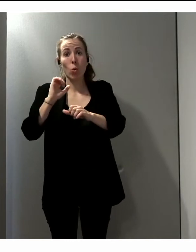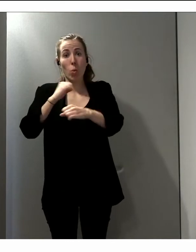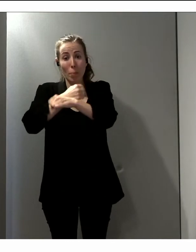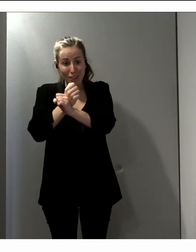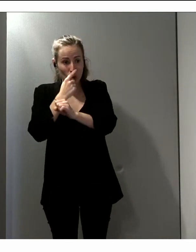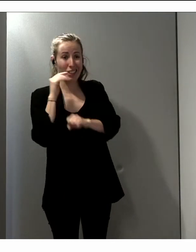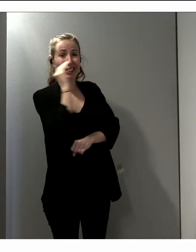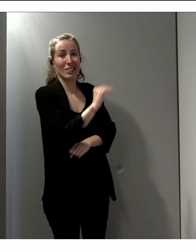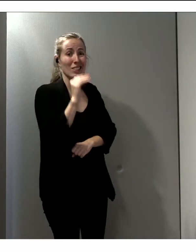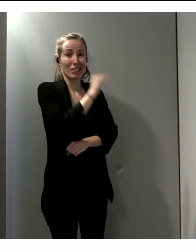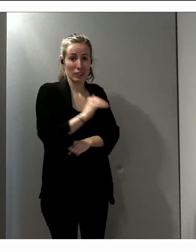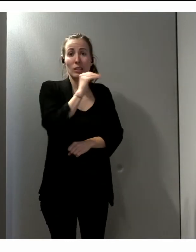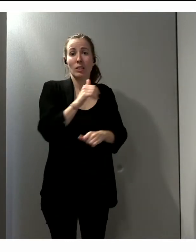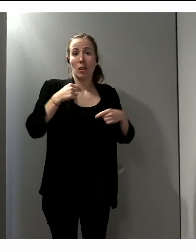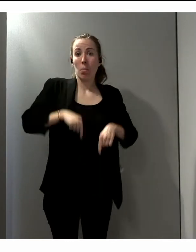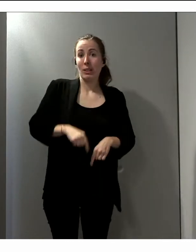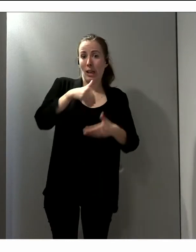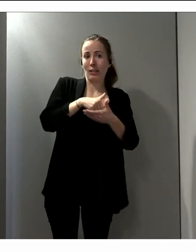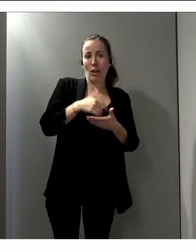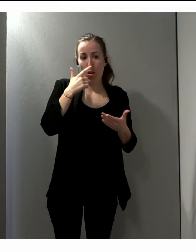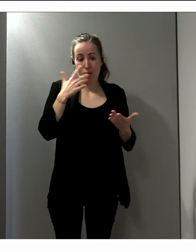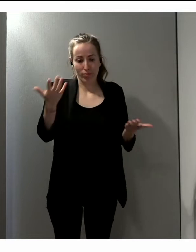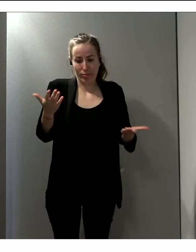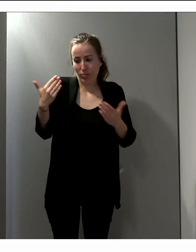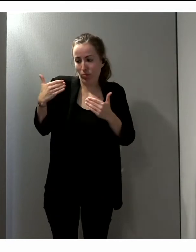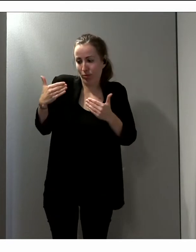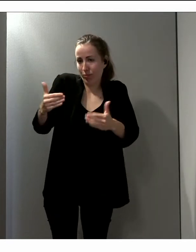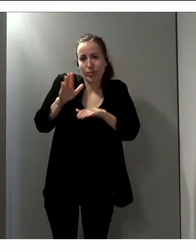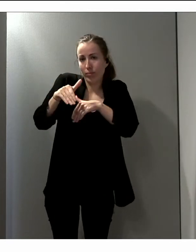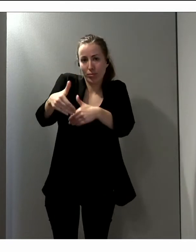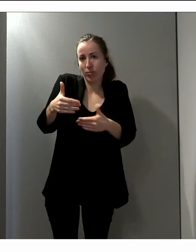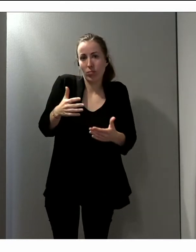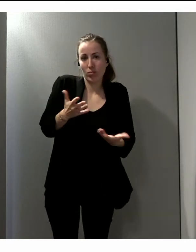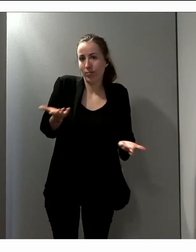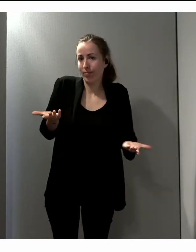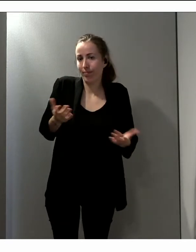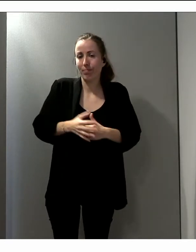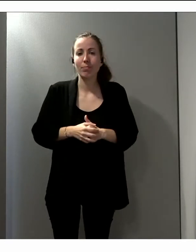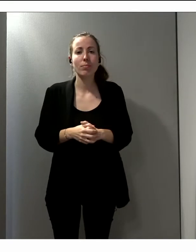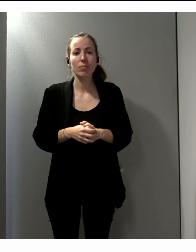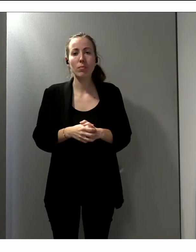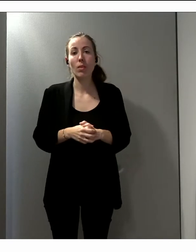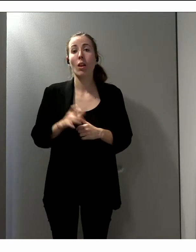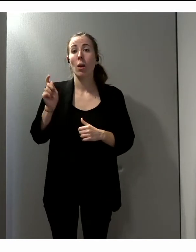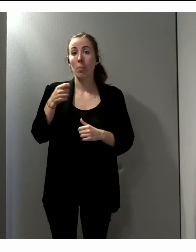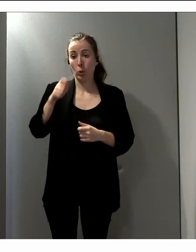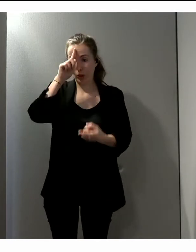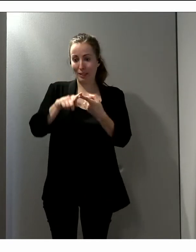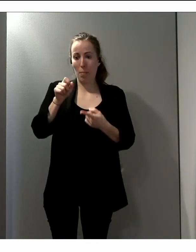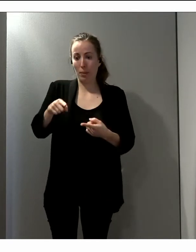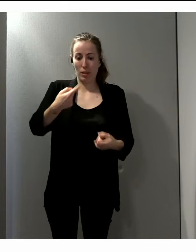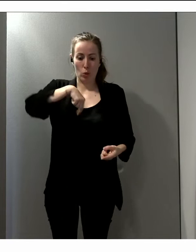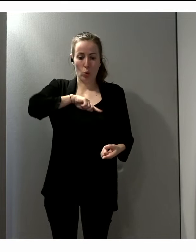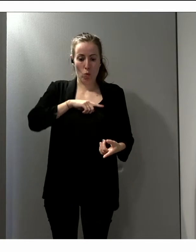régulièrement auprès de ce ministère, sans nécessairement que les résultats se fassent jour. Mais typiquement sur ce sujet, vous comprenez bien qu'on